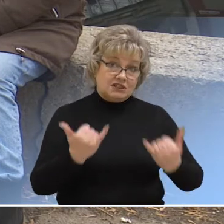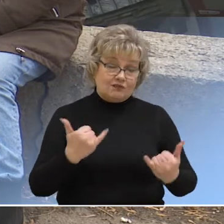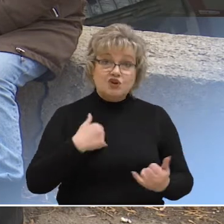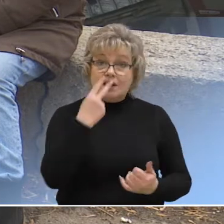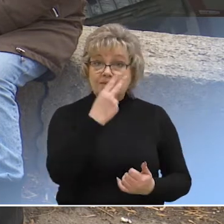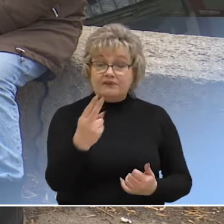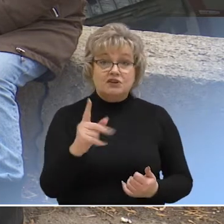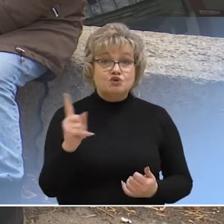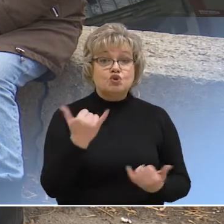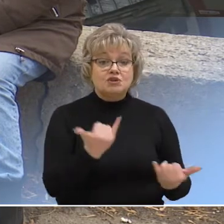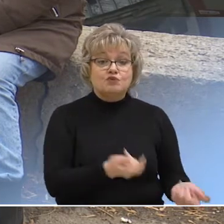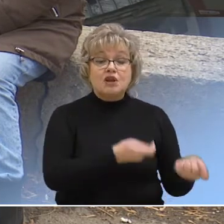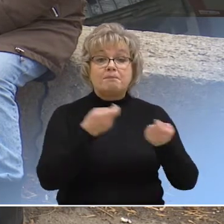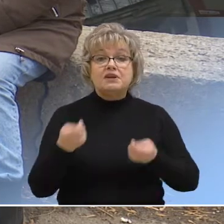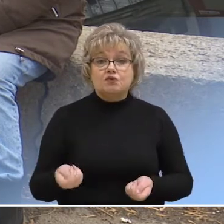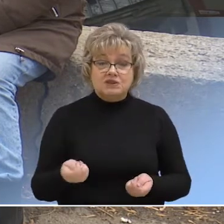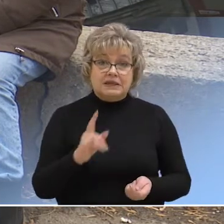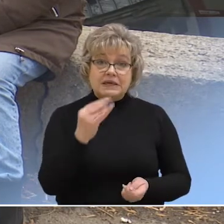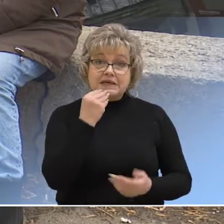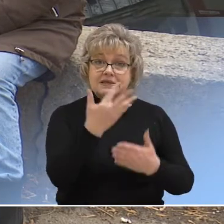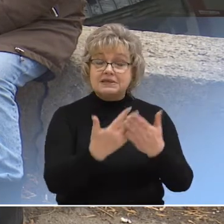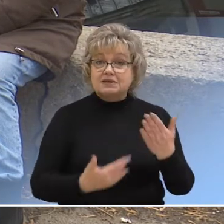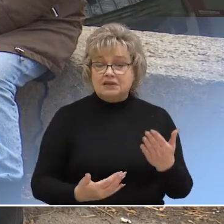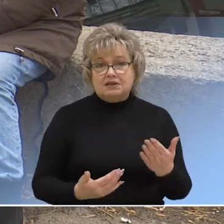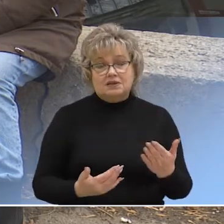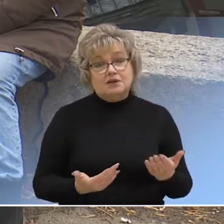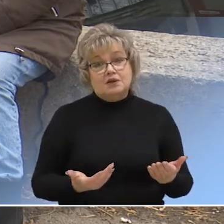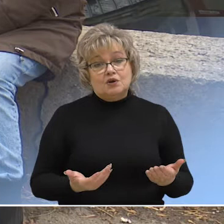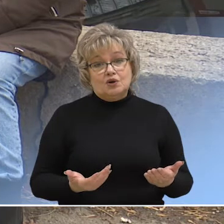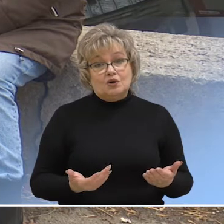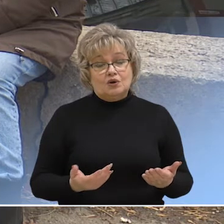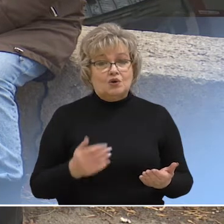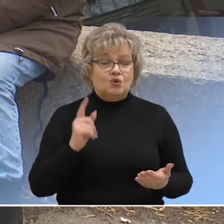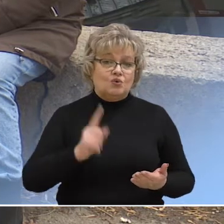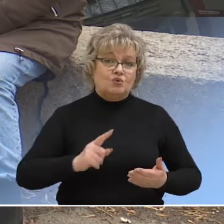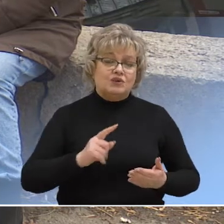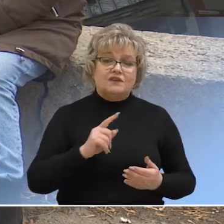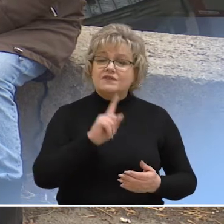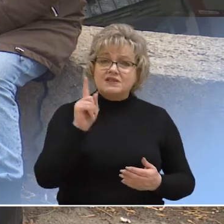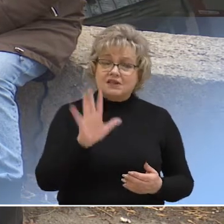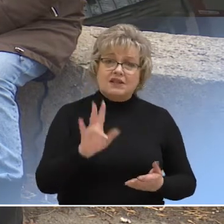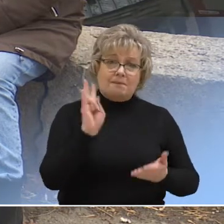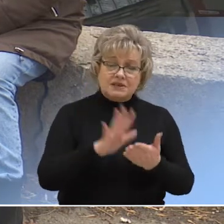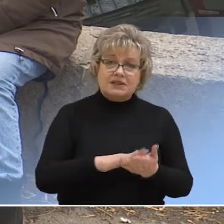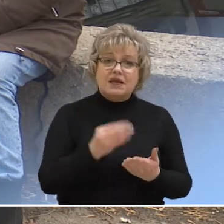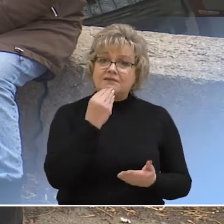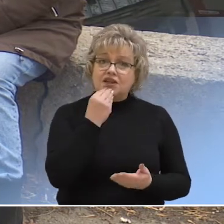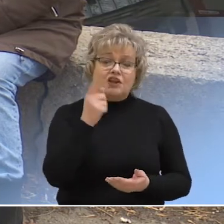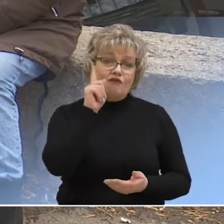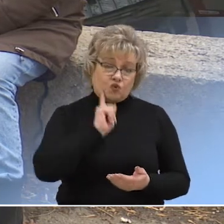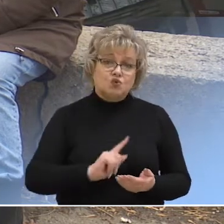мы видим, что они еще привозят из еды? Ну, они постоянно жидкое, вкусное. Я говорю, мне суп